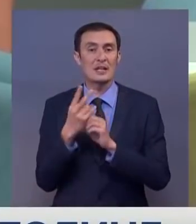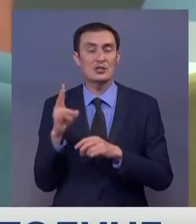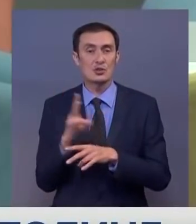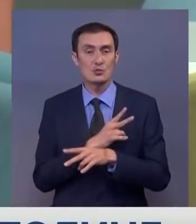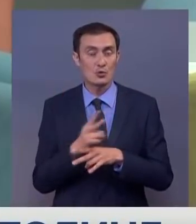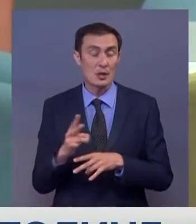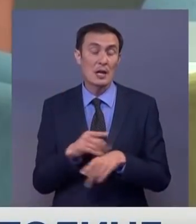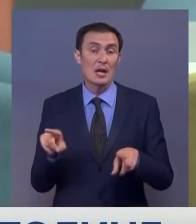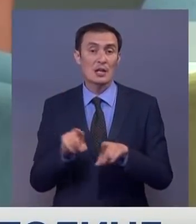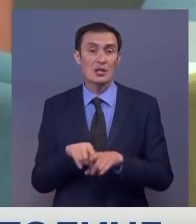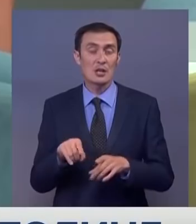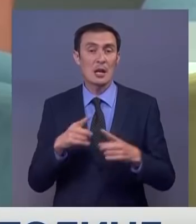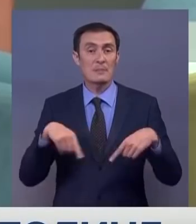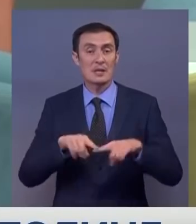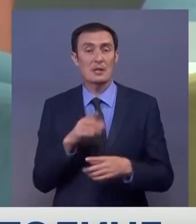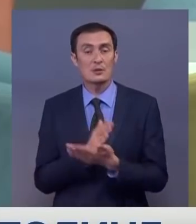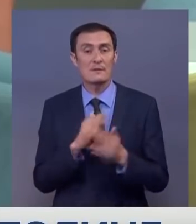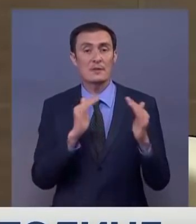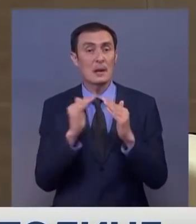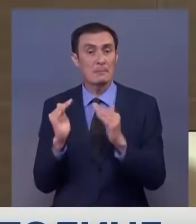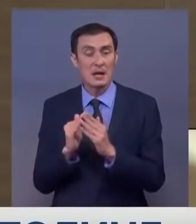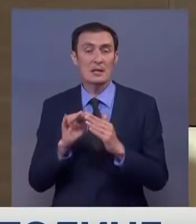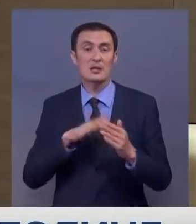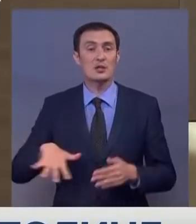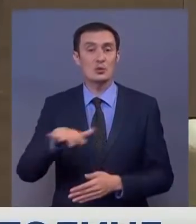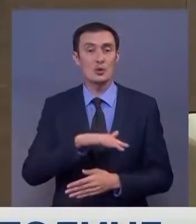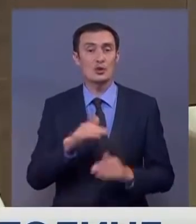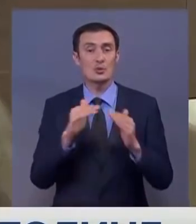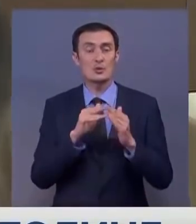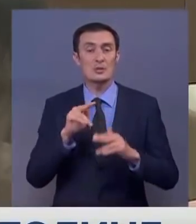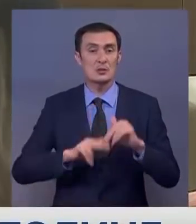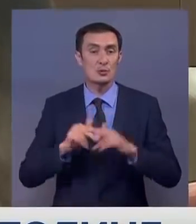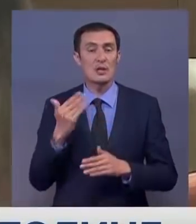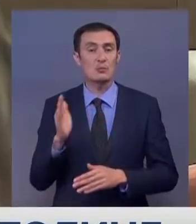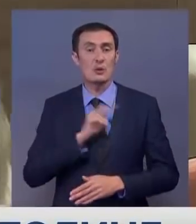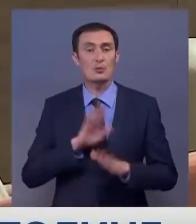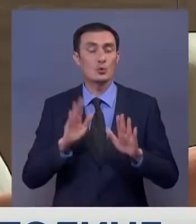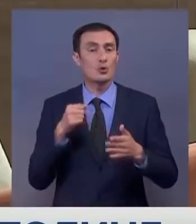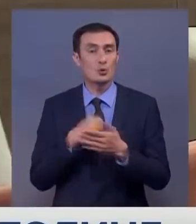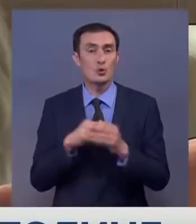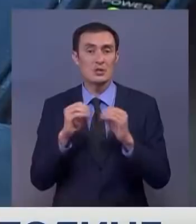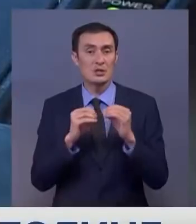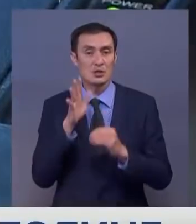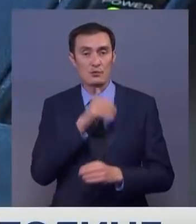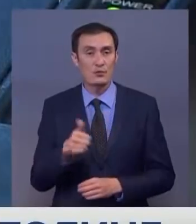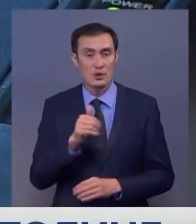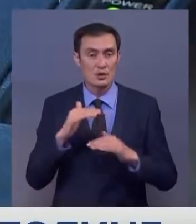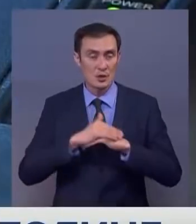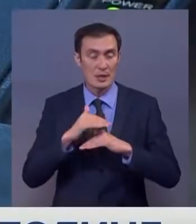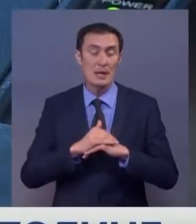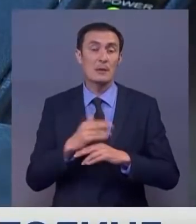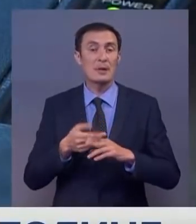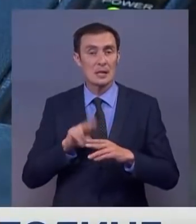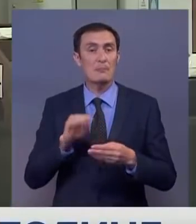часов. Кроме объектов, расположенных в жилых зданиях и на территории жилой застройки, они будут работать только до 10 часов вечера. При